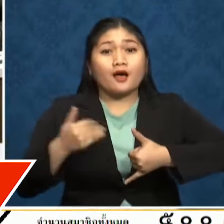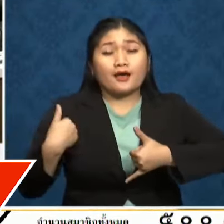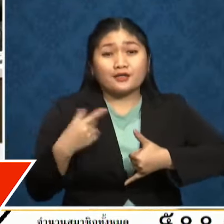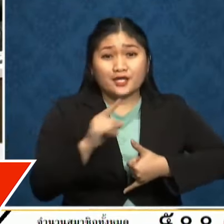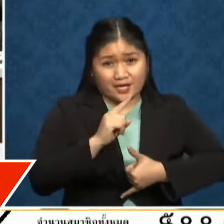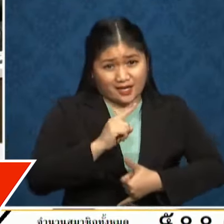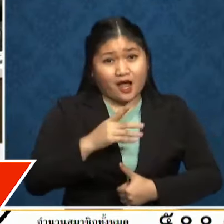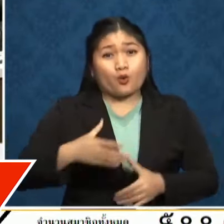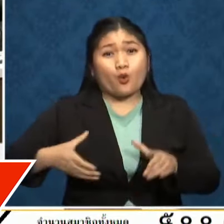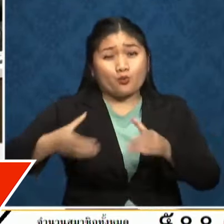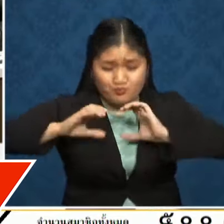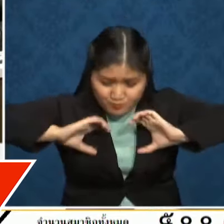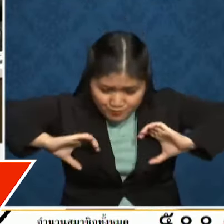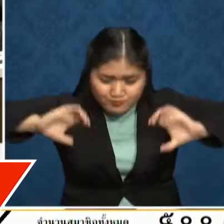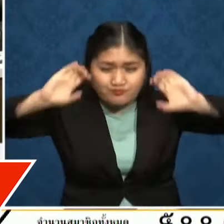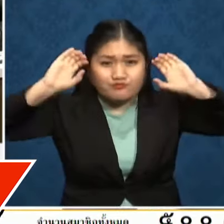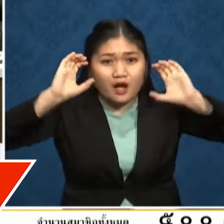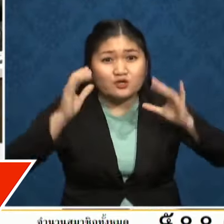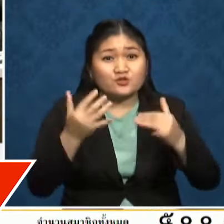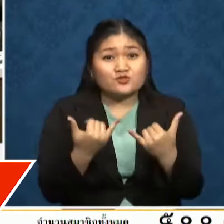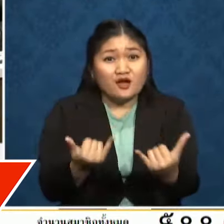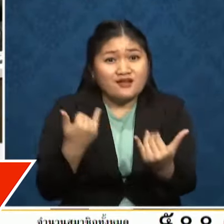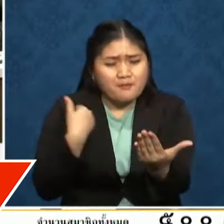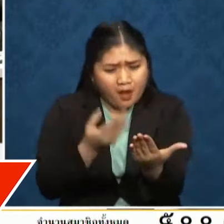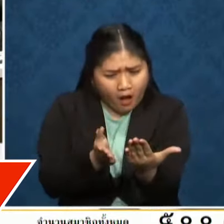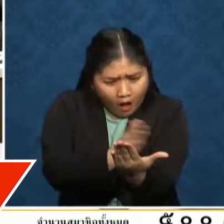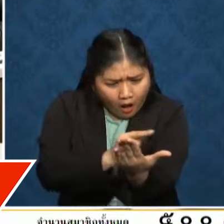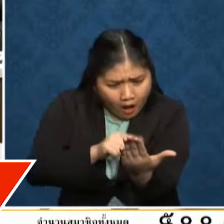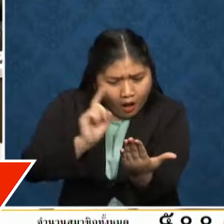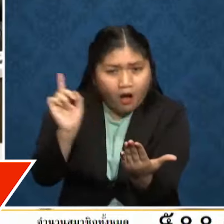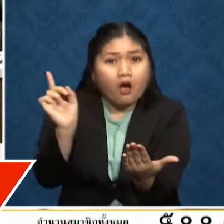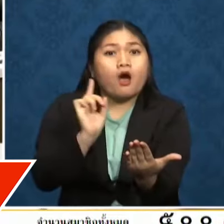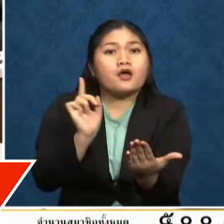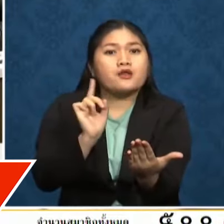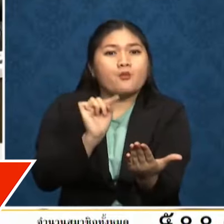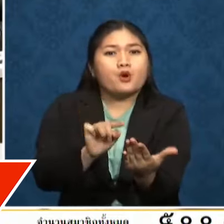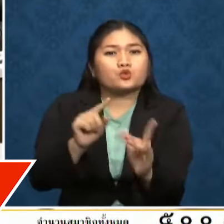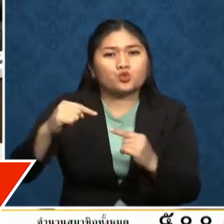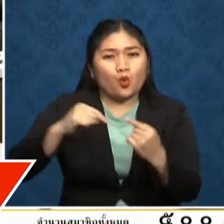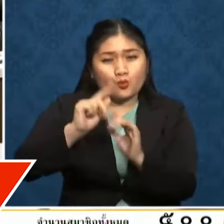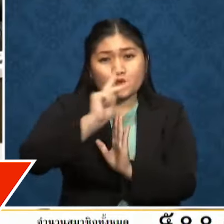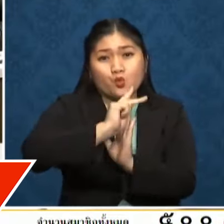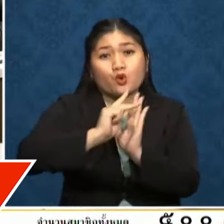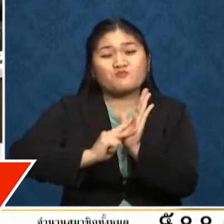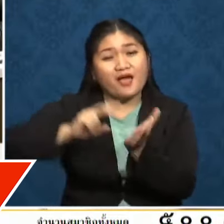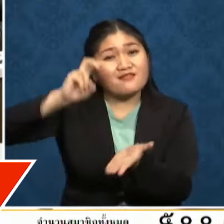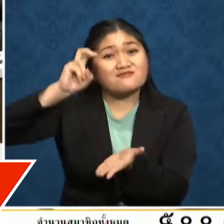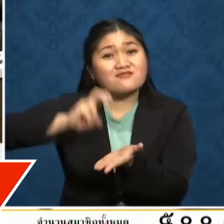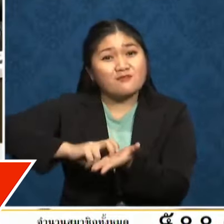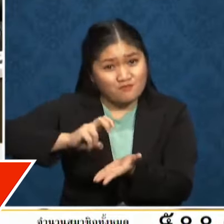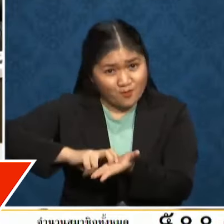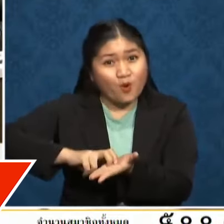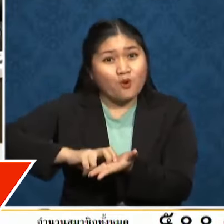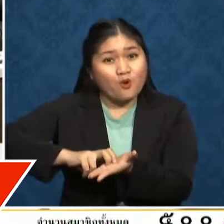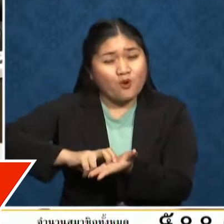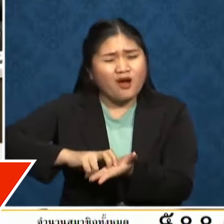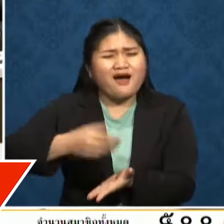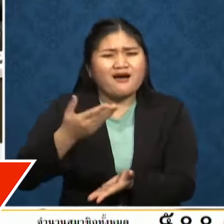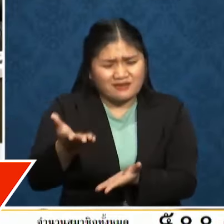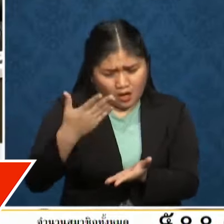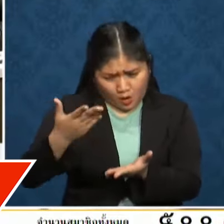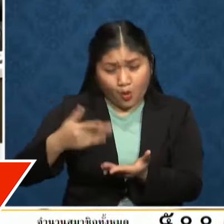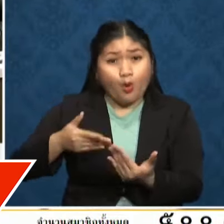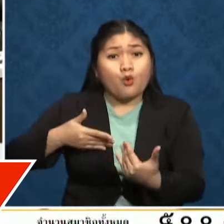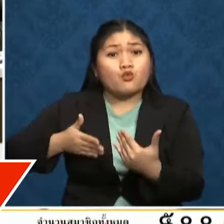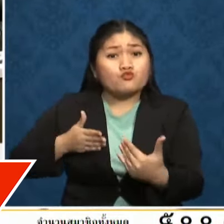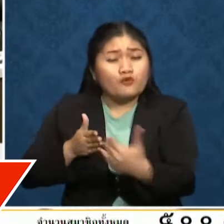รักการขภาครัเท่ที่มีอยู่ในมอหน้าขณะนี้เห็นว่า ให้มีกฐหมายว่ได้การรบรองเพศรักการของภา